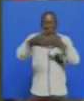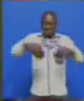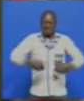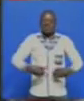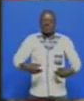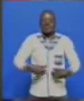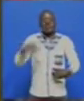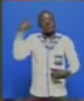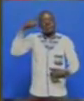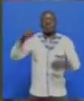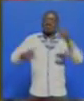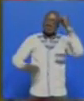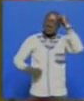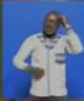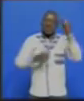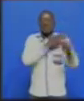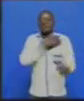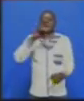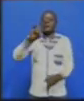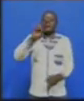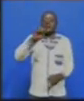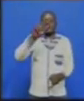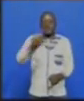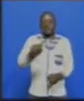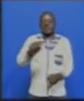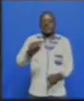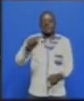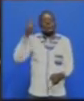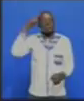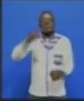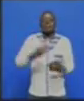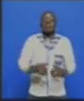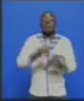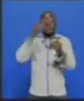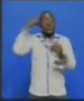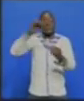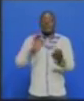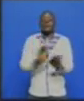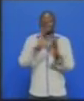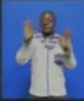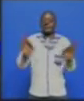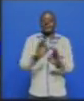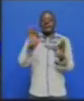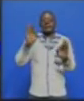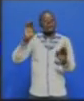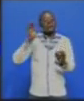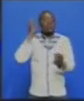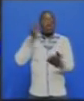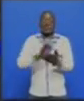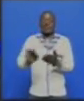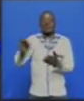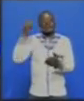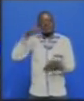le VIH-Sida et les IST. Au-delà des réjouissances de la commémoration, le secrétariat permanent du 11